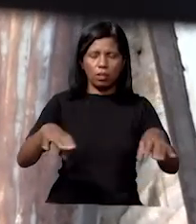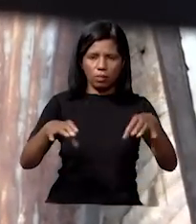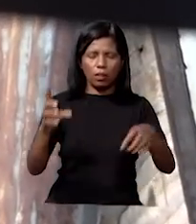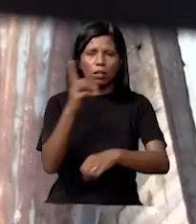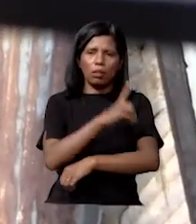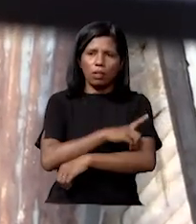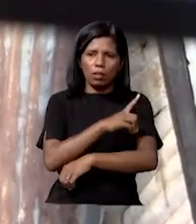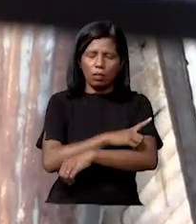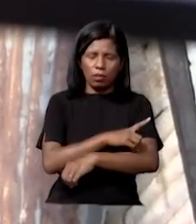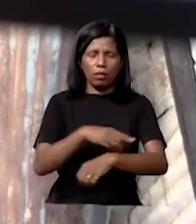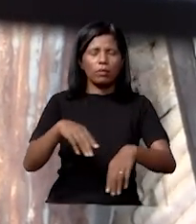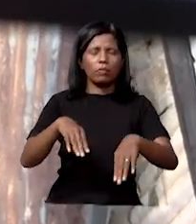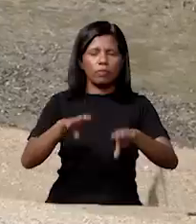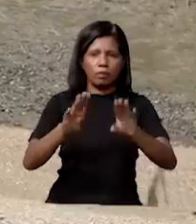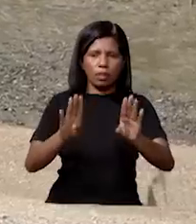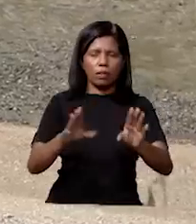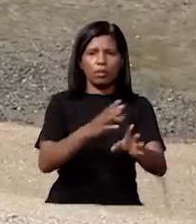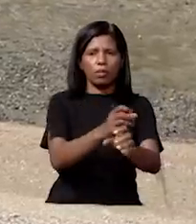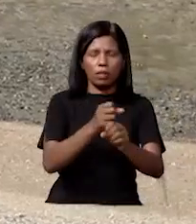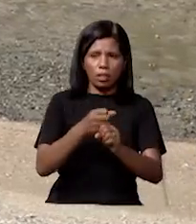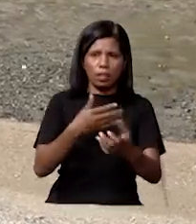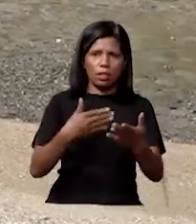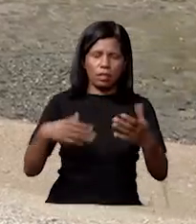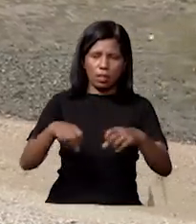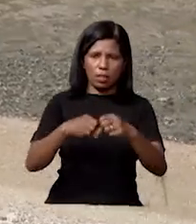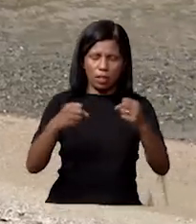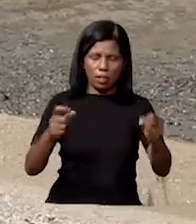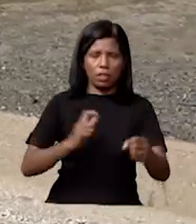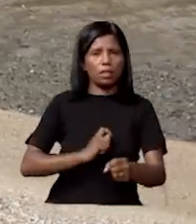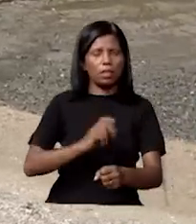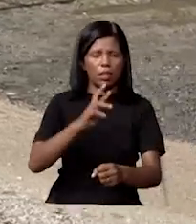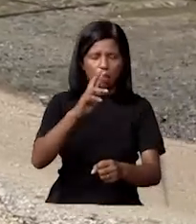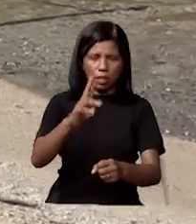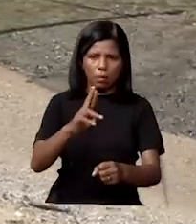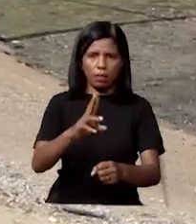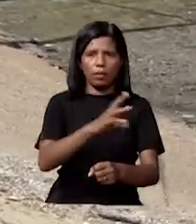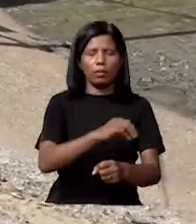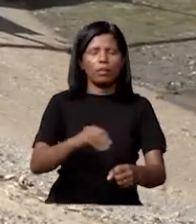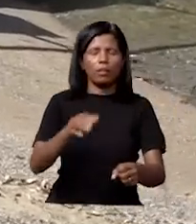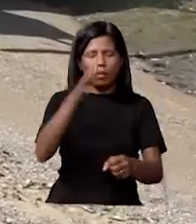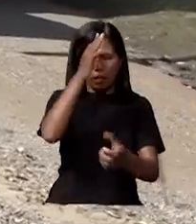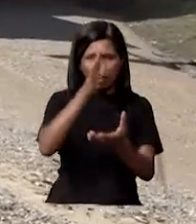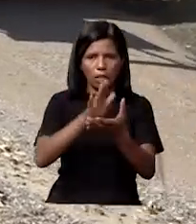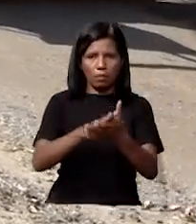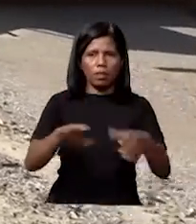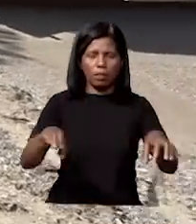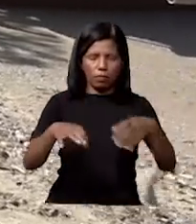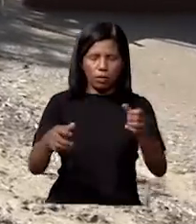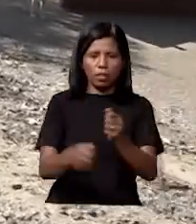lorong, Fila liman ho hili sasang ati hali shufatin tibar non yakaben servisu nudar